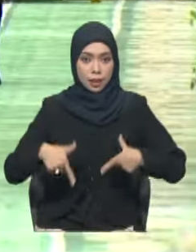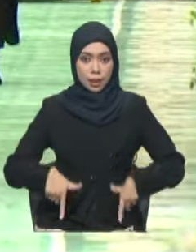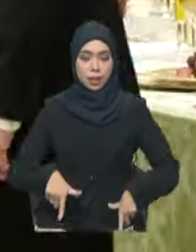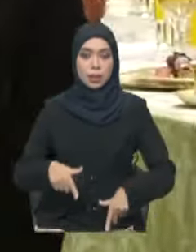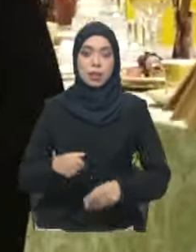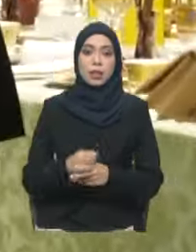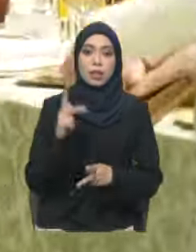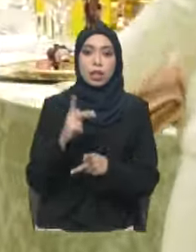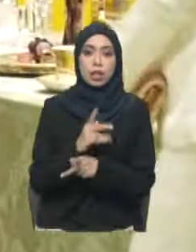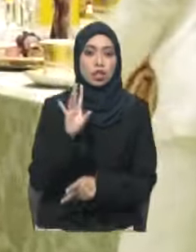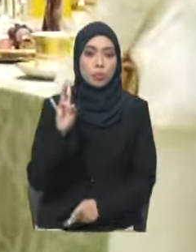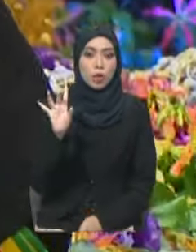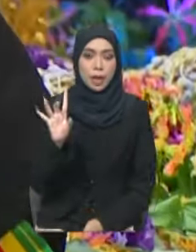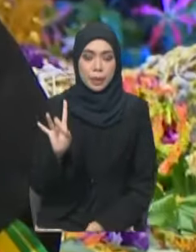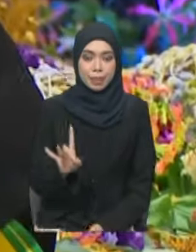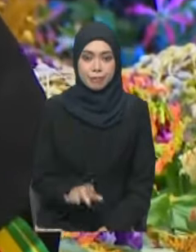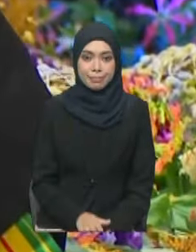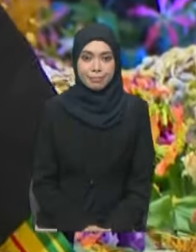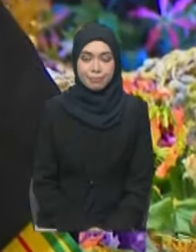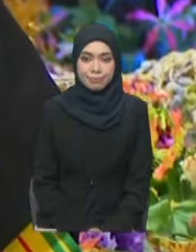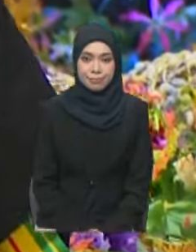Keputeraan ke-78.